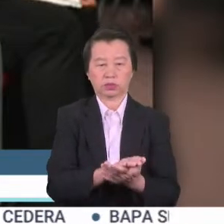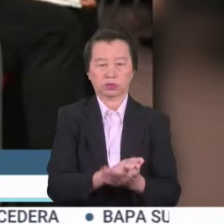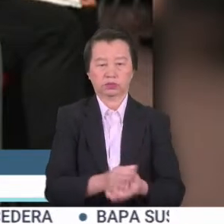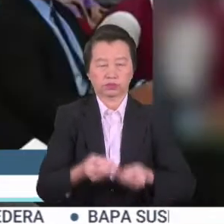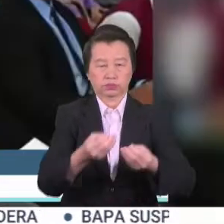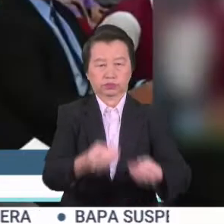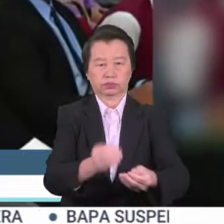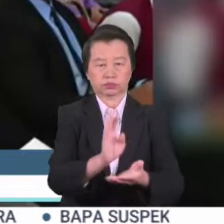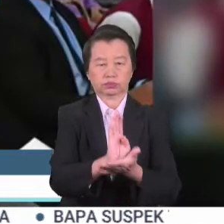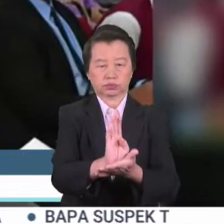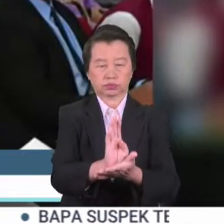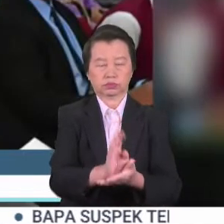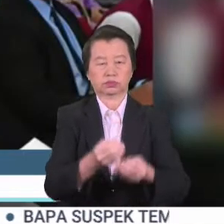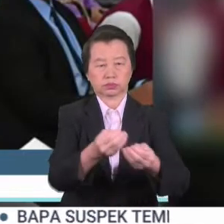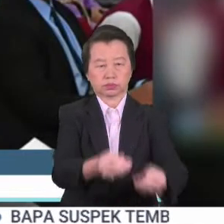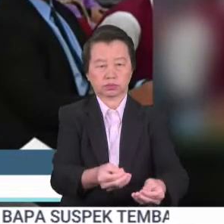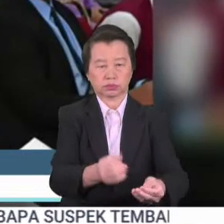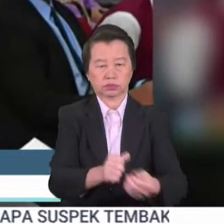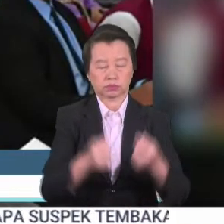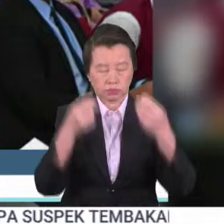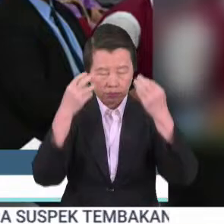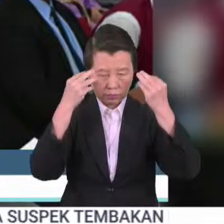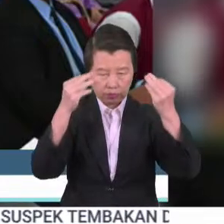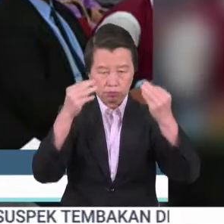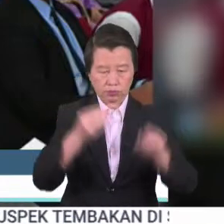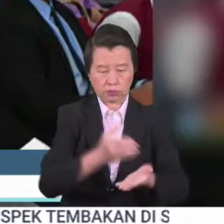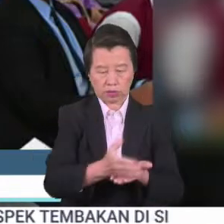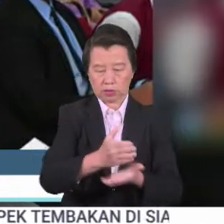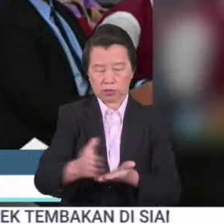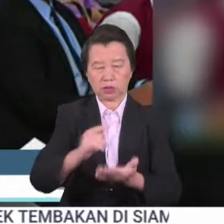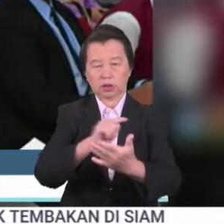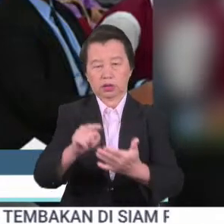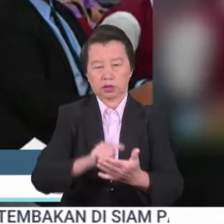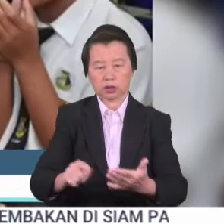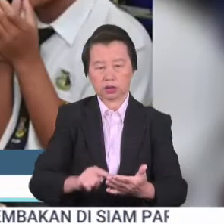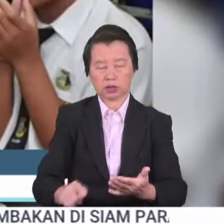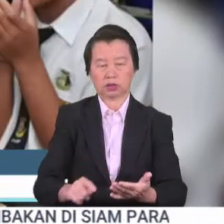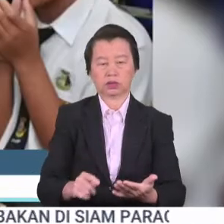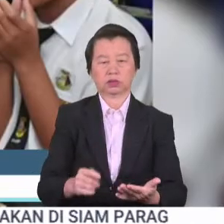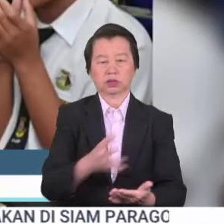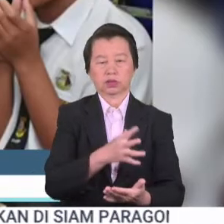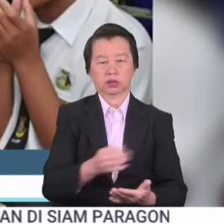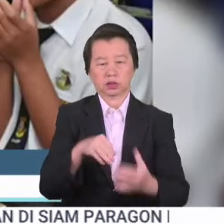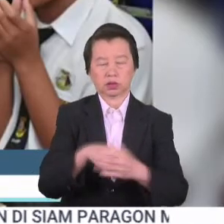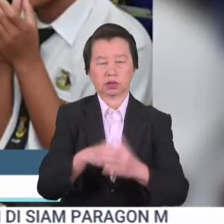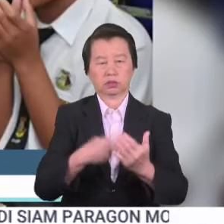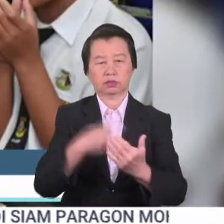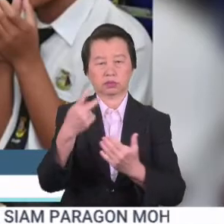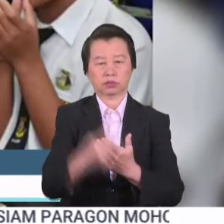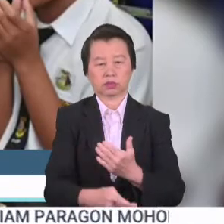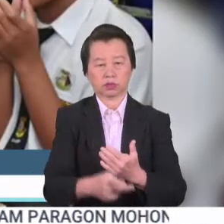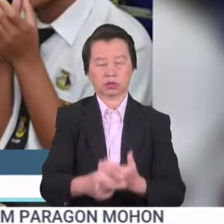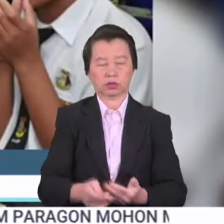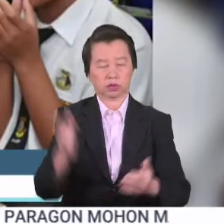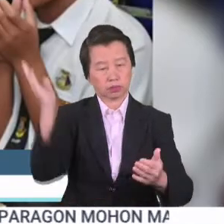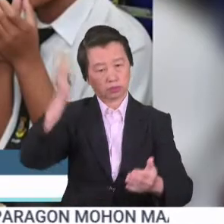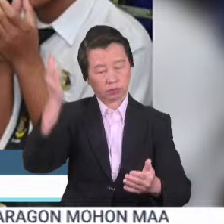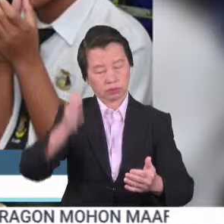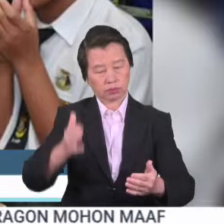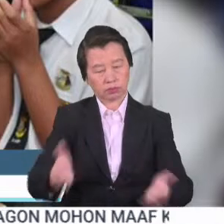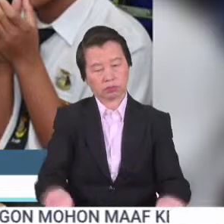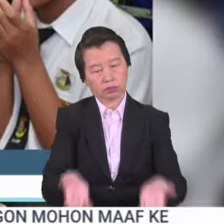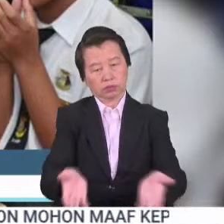penyampaian biasiswa disempurnakan pengurus besar bahagian agihan zakat maib rohizan Umar dalam program seminar motivasi